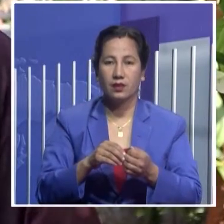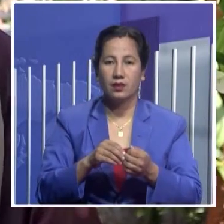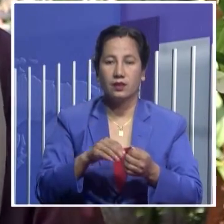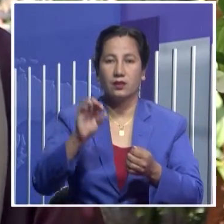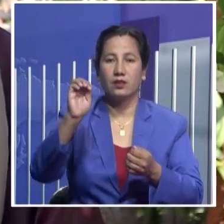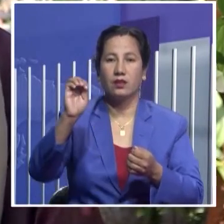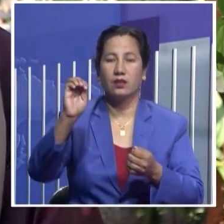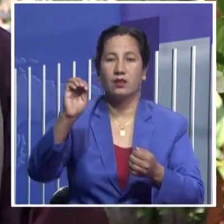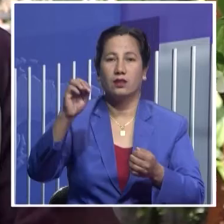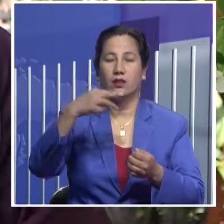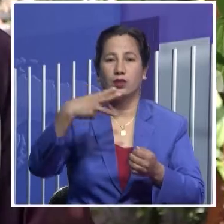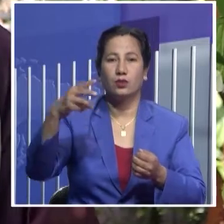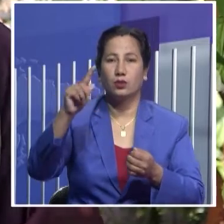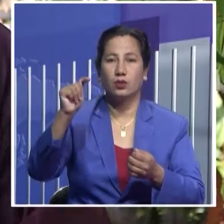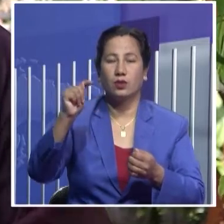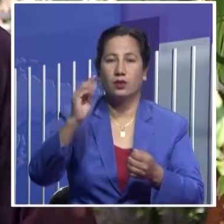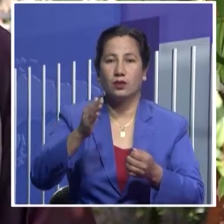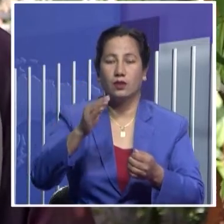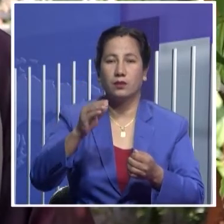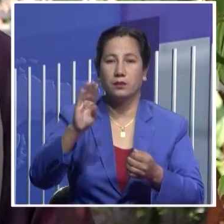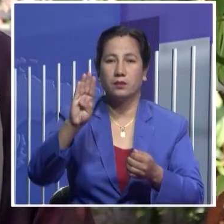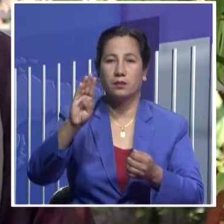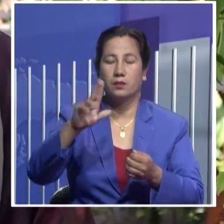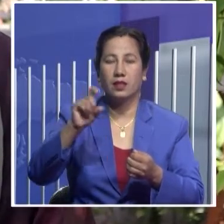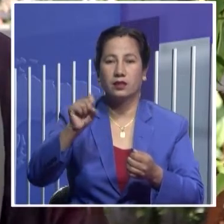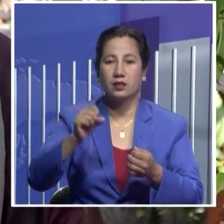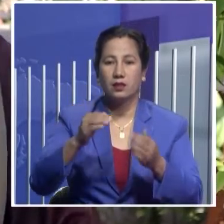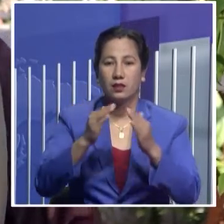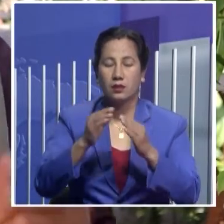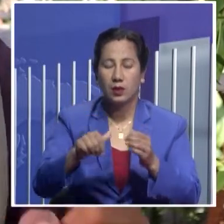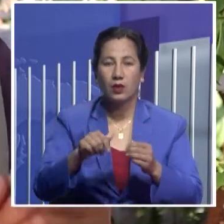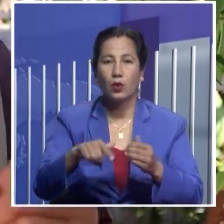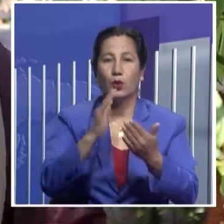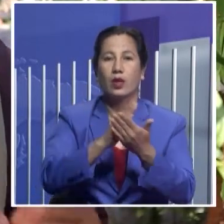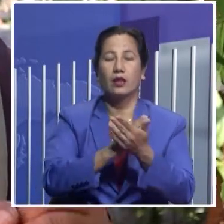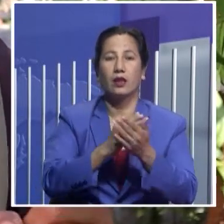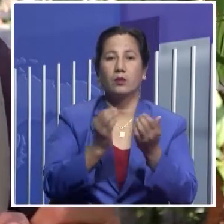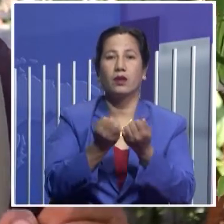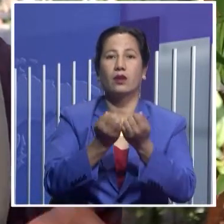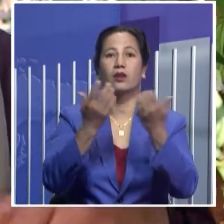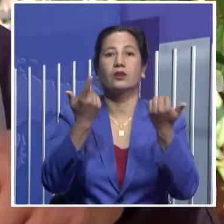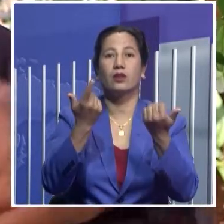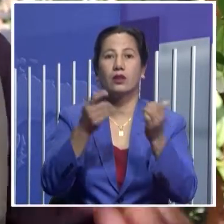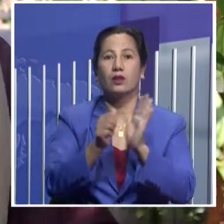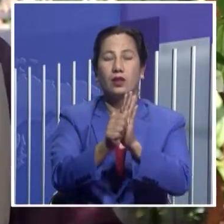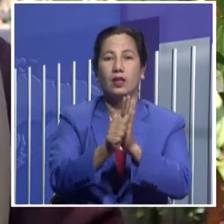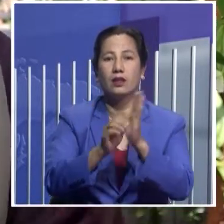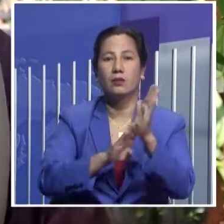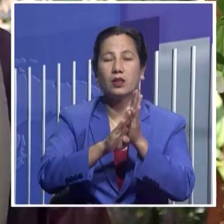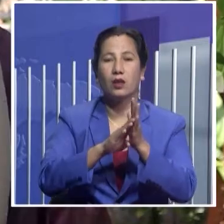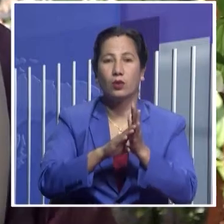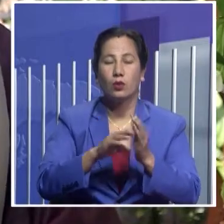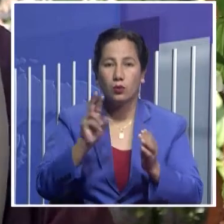हाम्रो वारावारमा लिनुपर्छ, अनि त्यो वारावारमा लिएर त्यो कार्यक्रम कसरी अगाडि बढाउनुपर्छ, अनि सबै